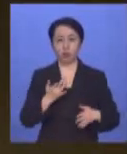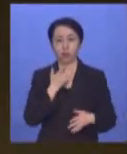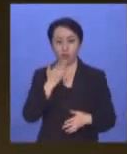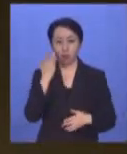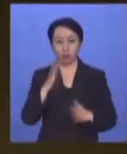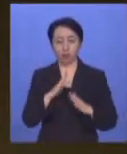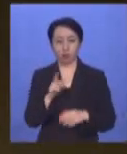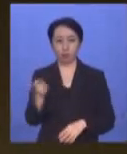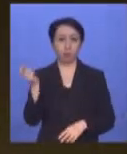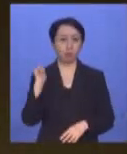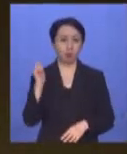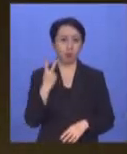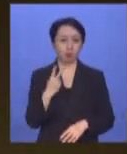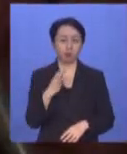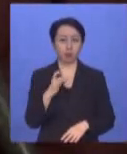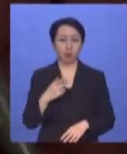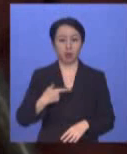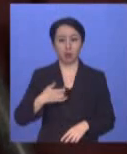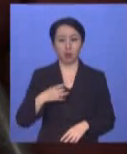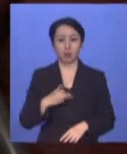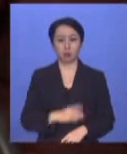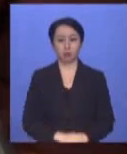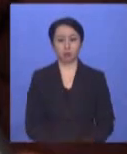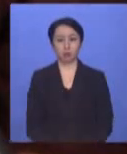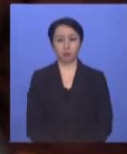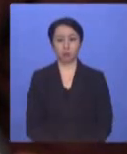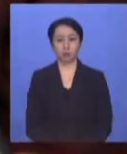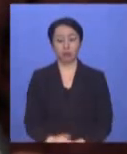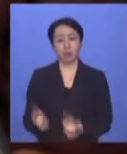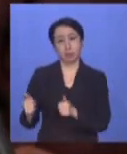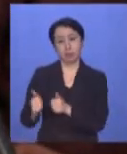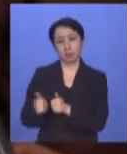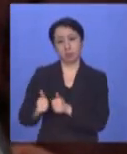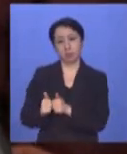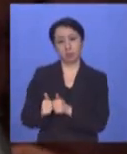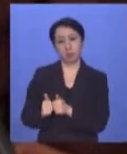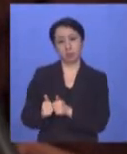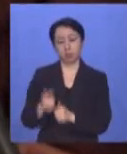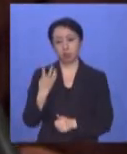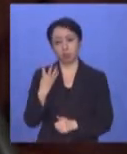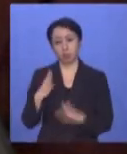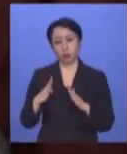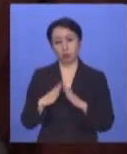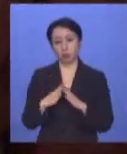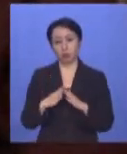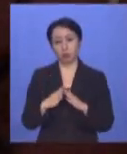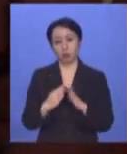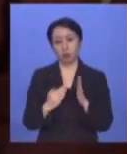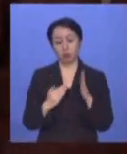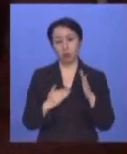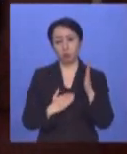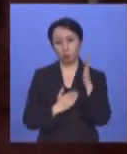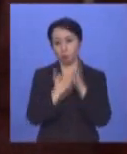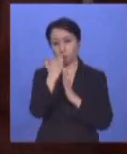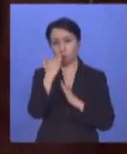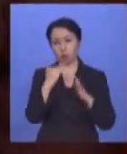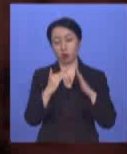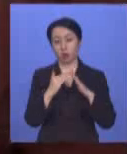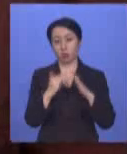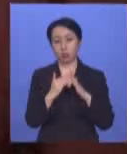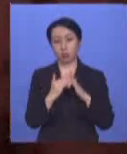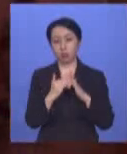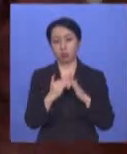кухня, баня, два сарая и гараж. Соседи у нас рядышком, второй дом, ой, четвертый. Так до крыши затопило. Но нас как